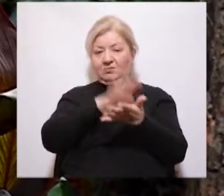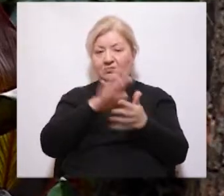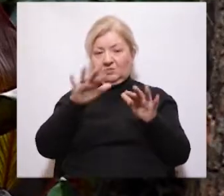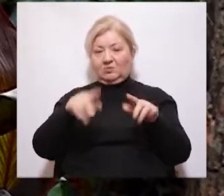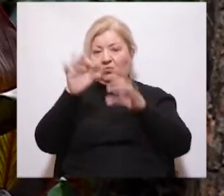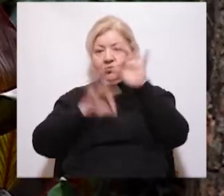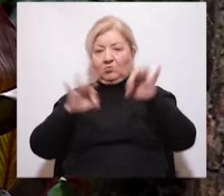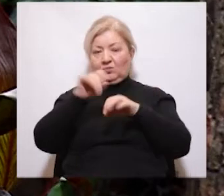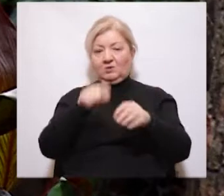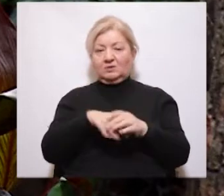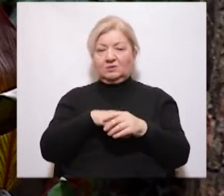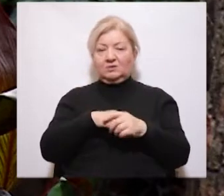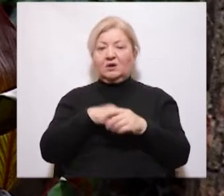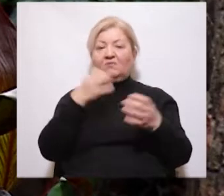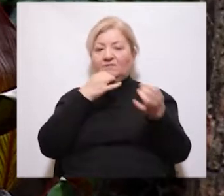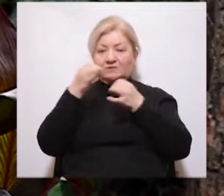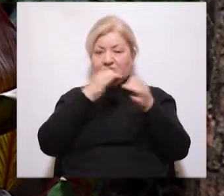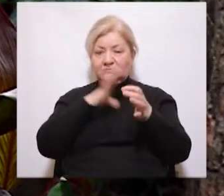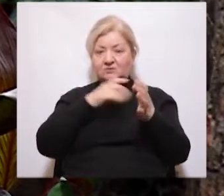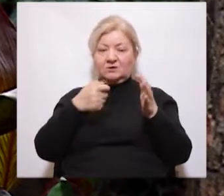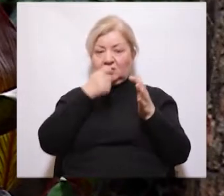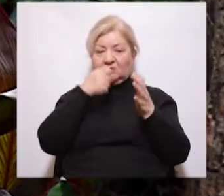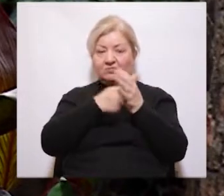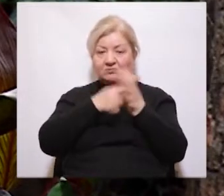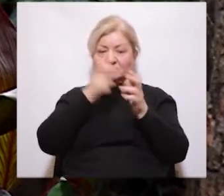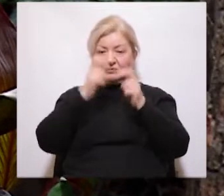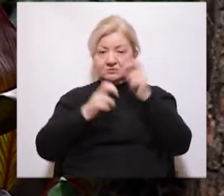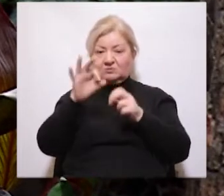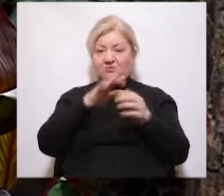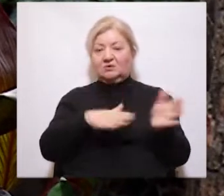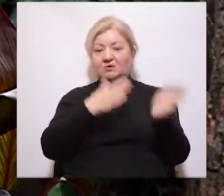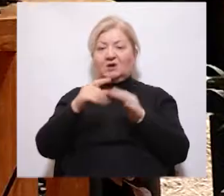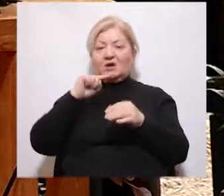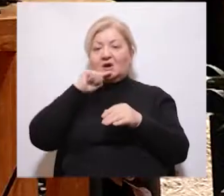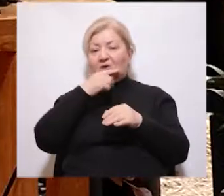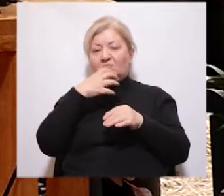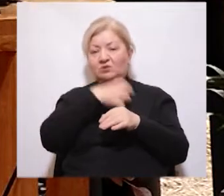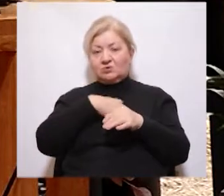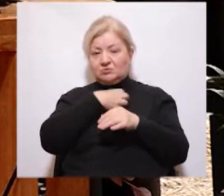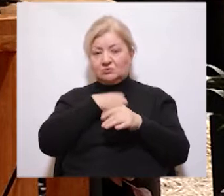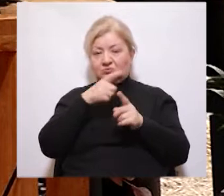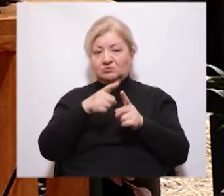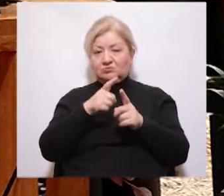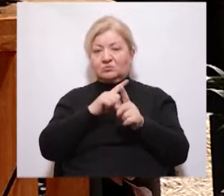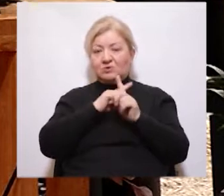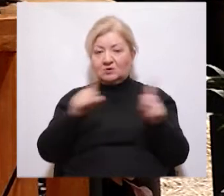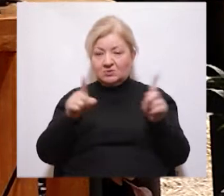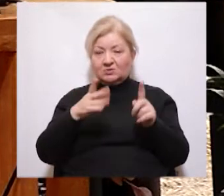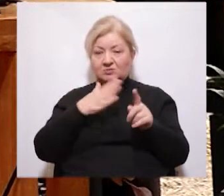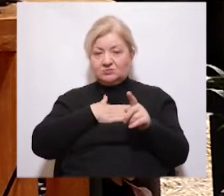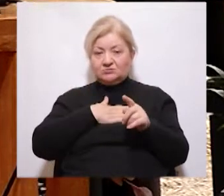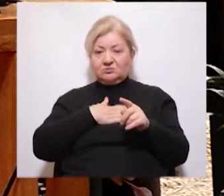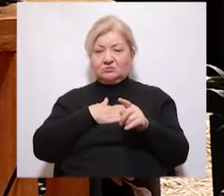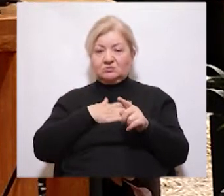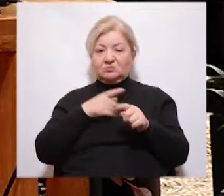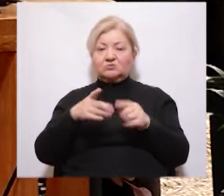მწარმოებელი ქვეყნების რუკაზე. ვისაუბრეთ კვების მრეწველობაზე, ახლა უნდა გადავიდეთ ეკონომიკის უმნიშვნელოვანეს დარგზე,